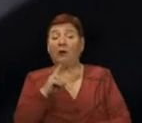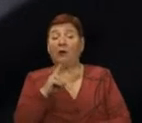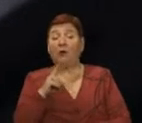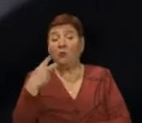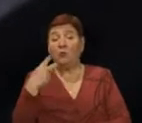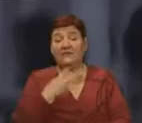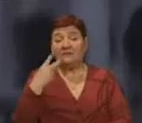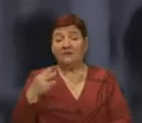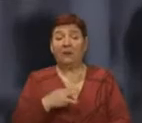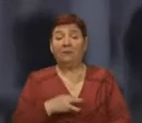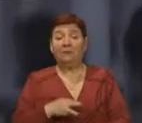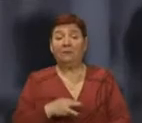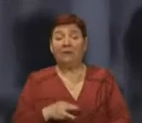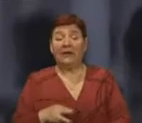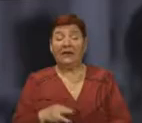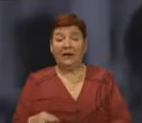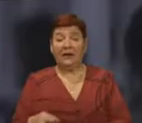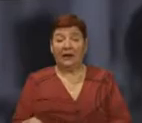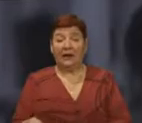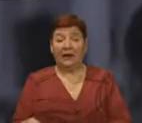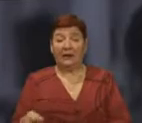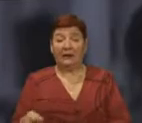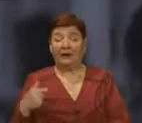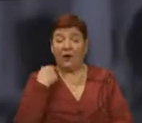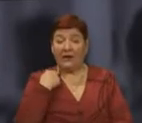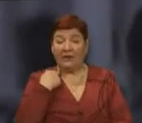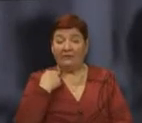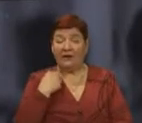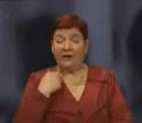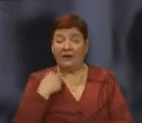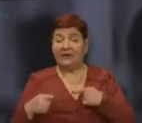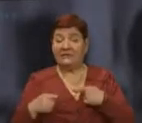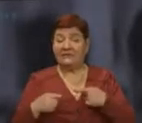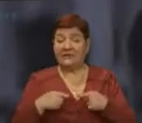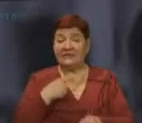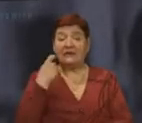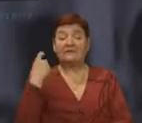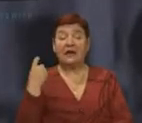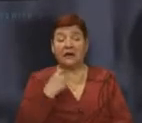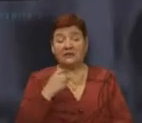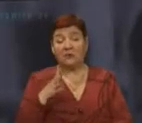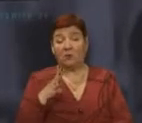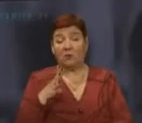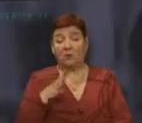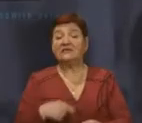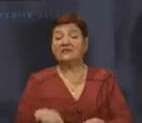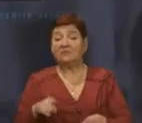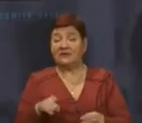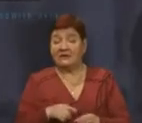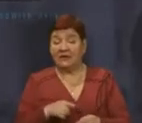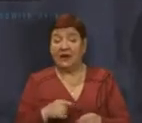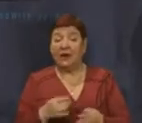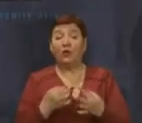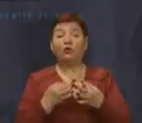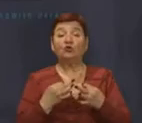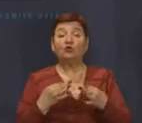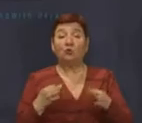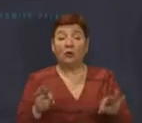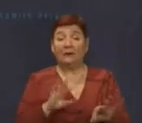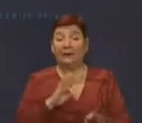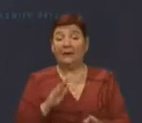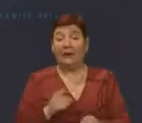22 мільярди гривень боргів, різниці в тарифах за газ були списані. Це дозволило